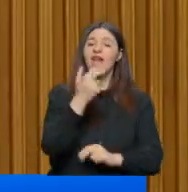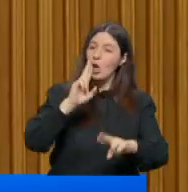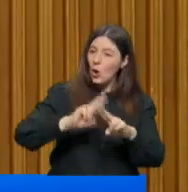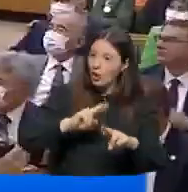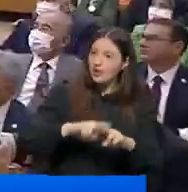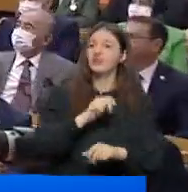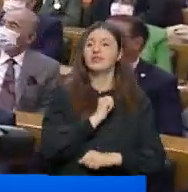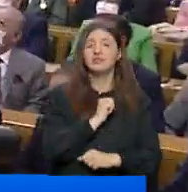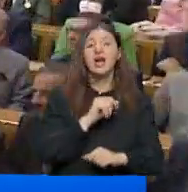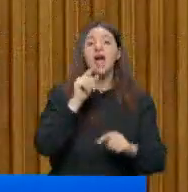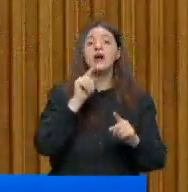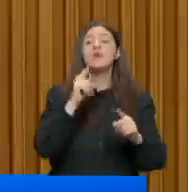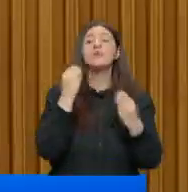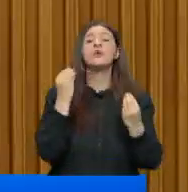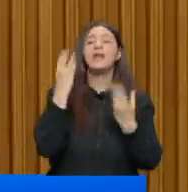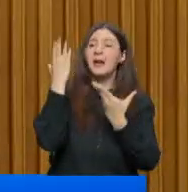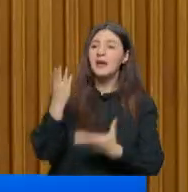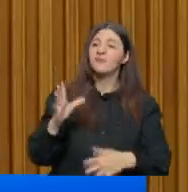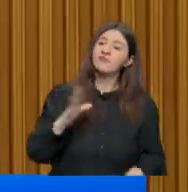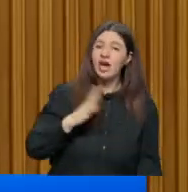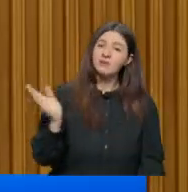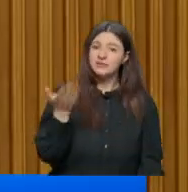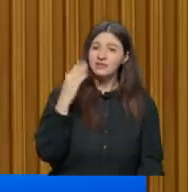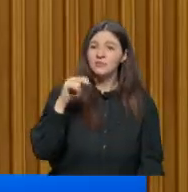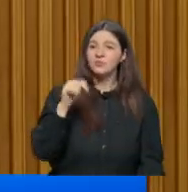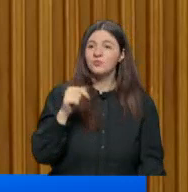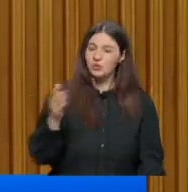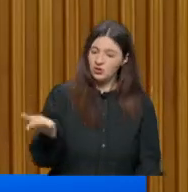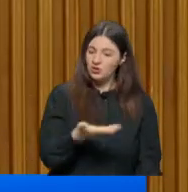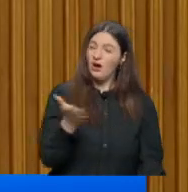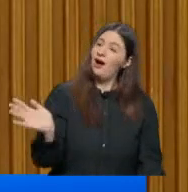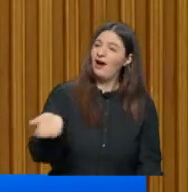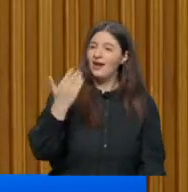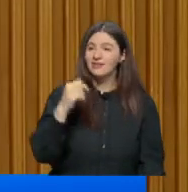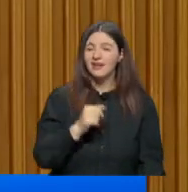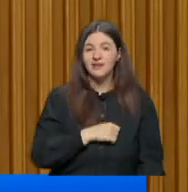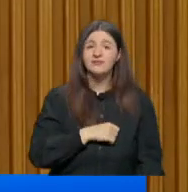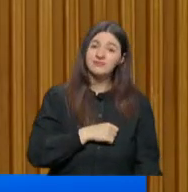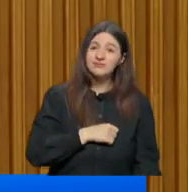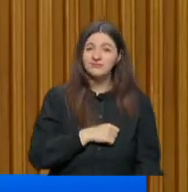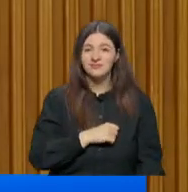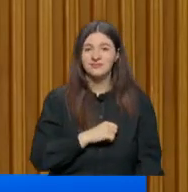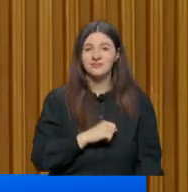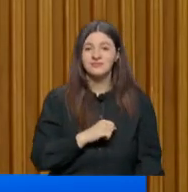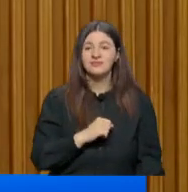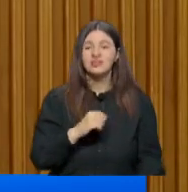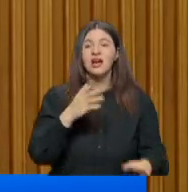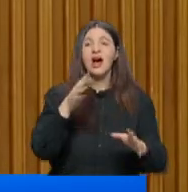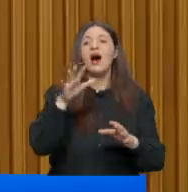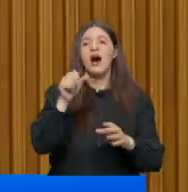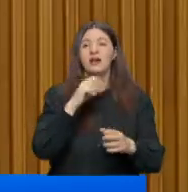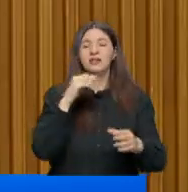de öğreteceğiz. Muhterem, var mısın? Buyur Hodri Meydan. Al